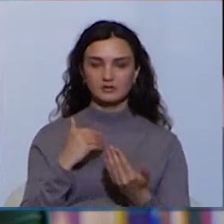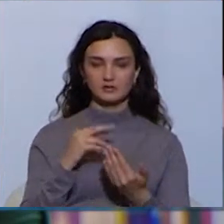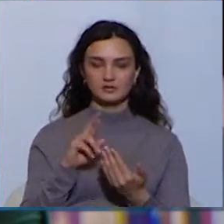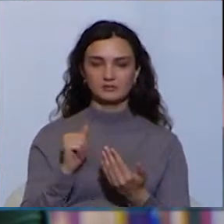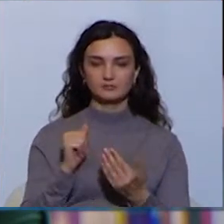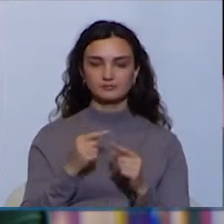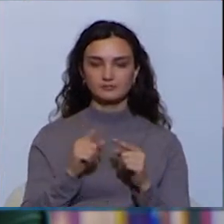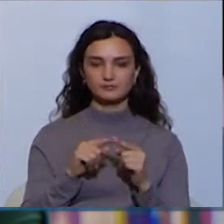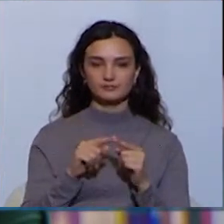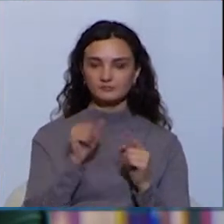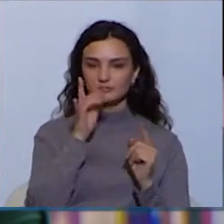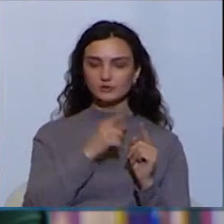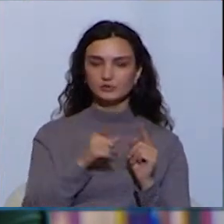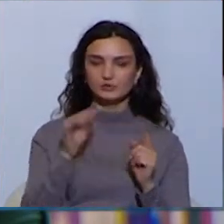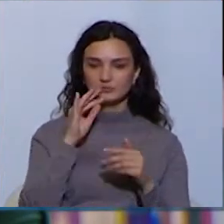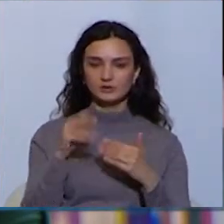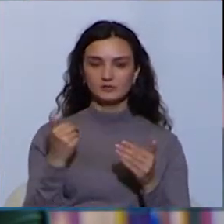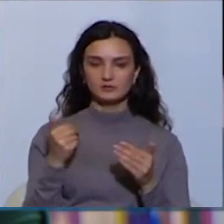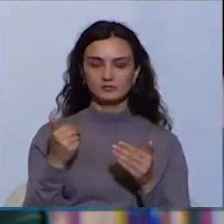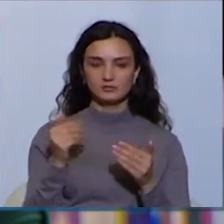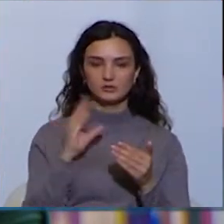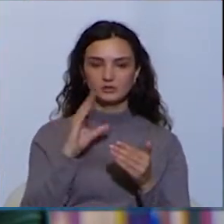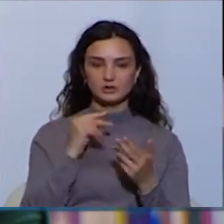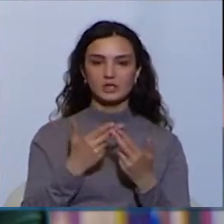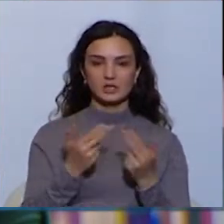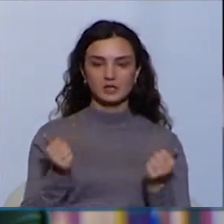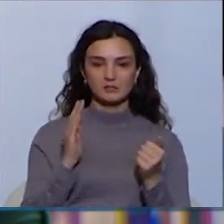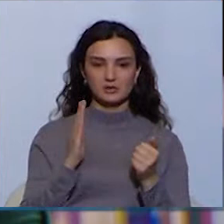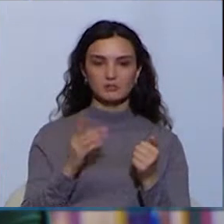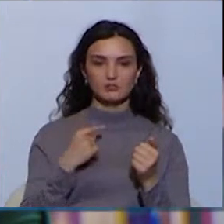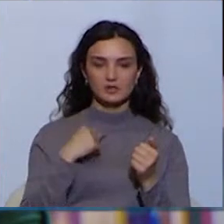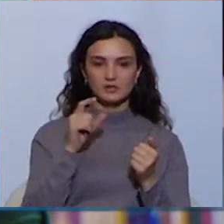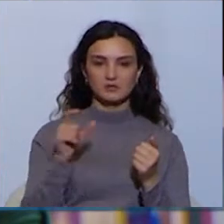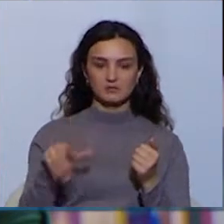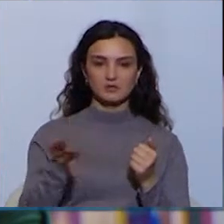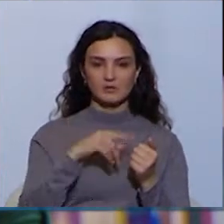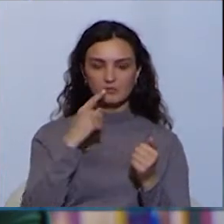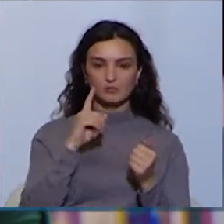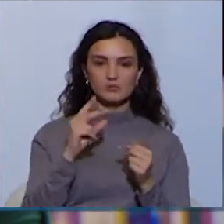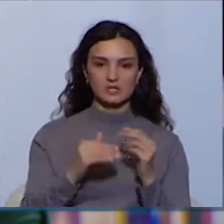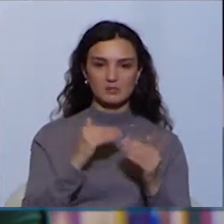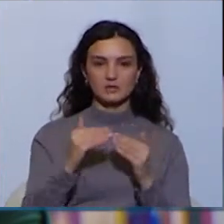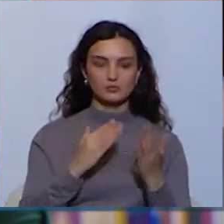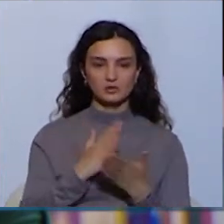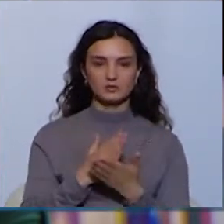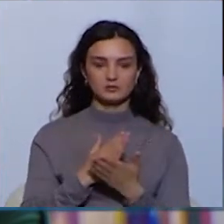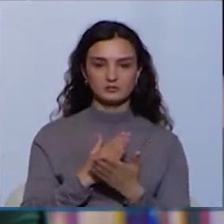და გარკვეული პერიოდის მერე, როცა აღიარება მოხდება, ჩვენი ადამიანებს ვამბობთ, რომ წარმატებულია.